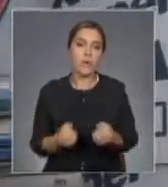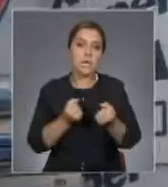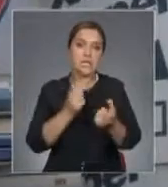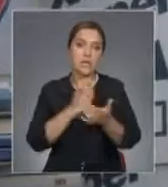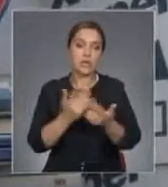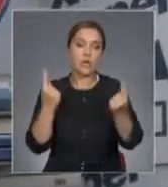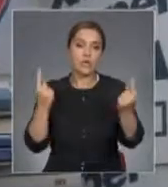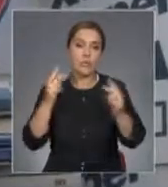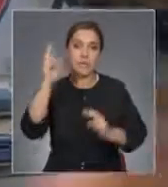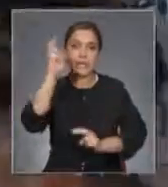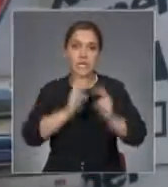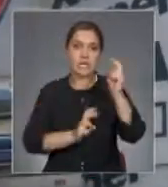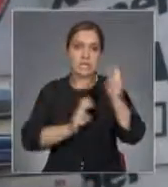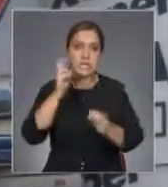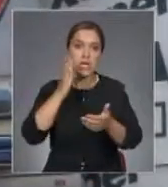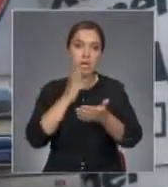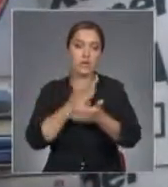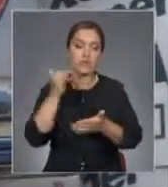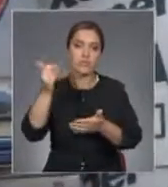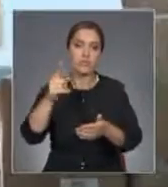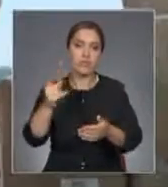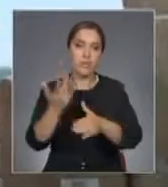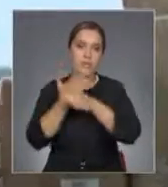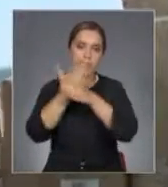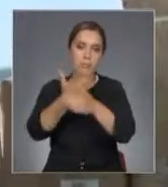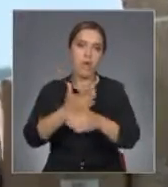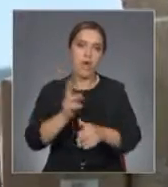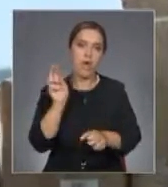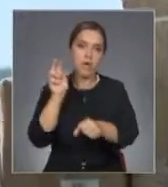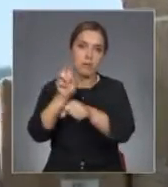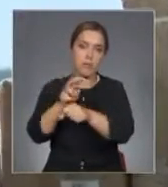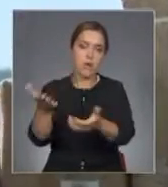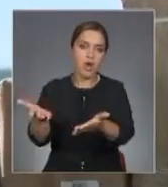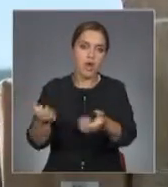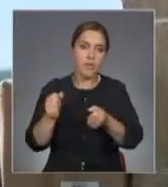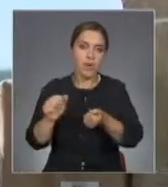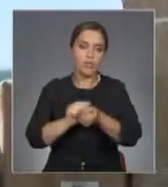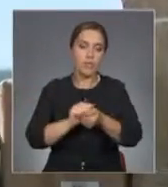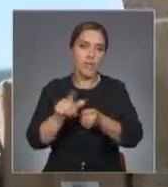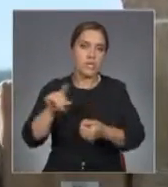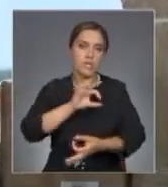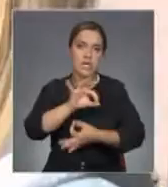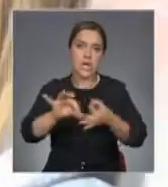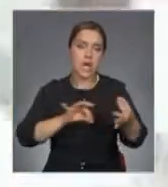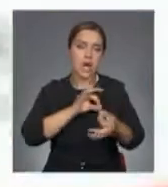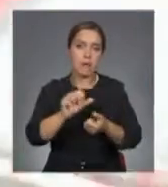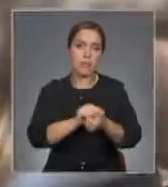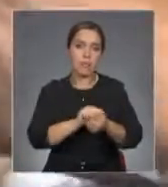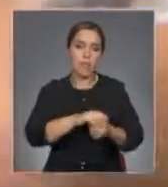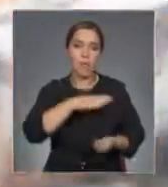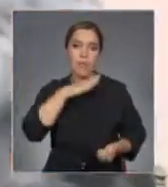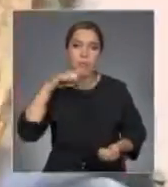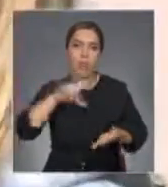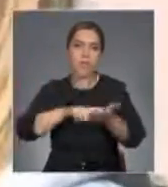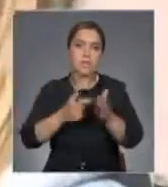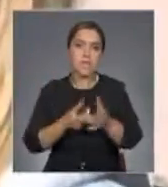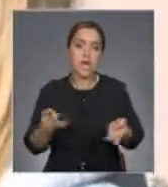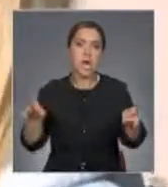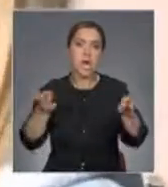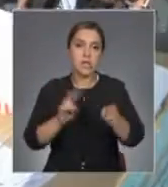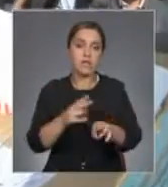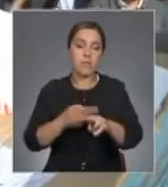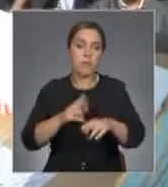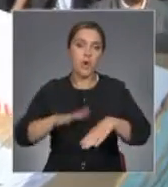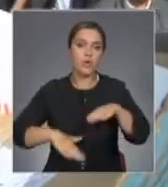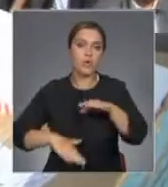крупные предприятия. Для них сделали организованный вывоз. Оказывается, ненужных бумаг в таких компаниях целые склады, а на руках